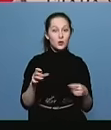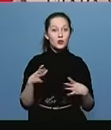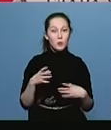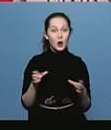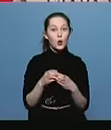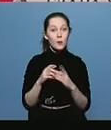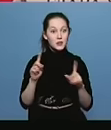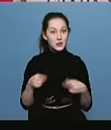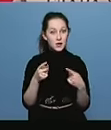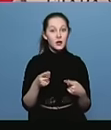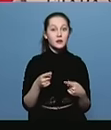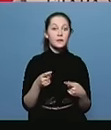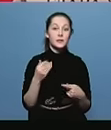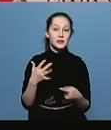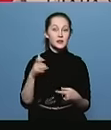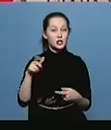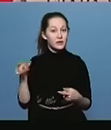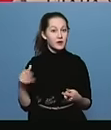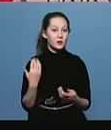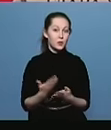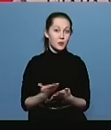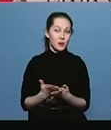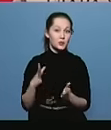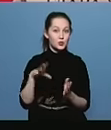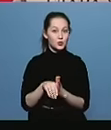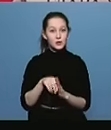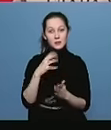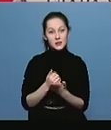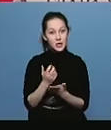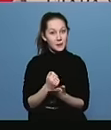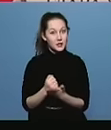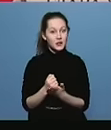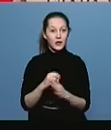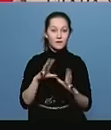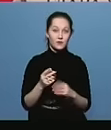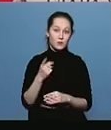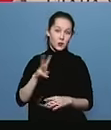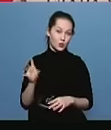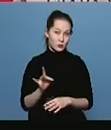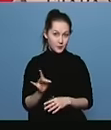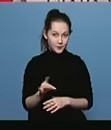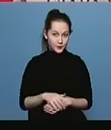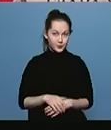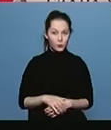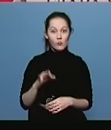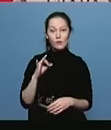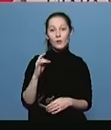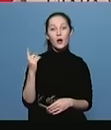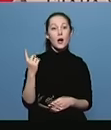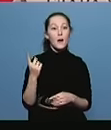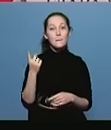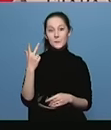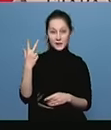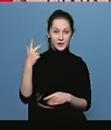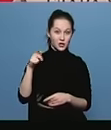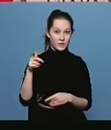создать из 3 человек. Это примерно нужно будет, с учетом заработной платы всего, 1 миллион рублей. Первые 3 человека мы